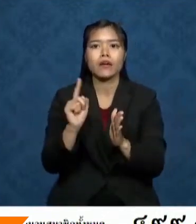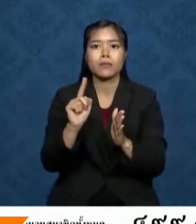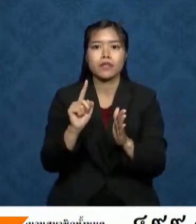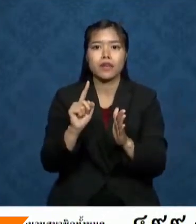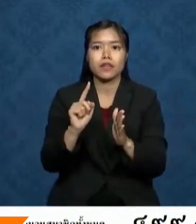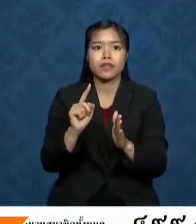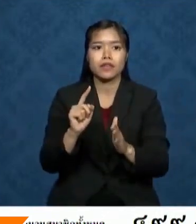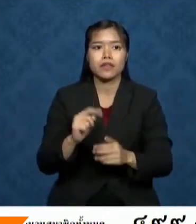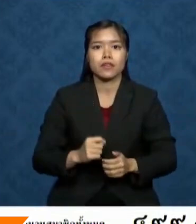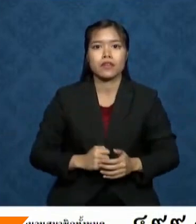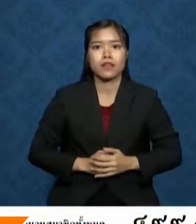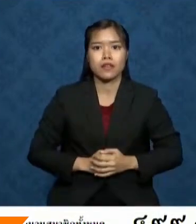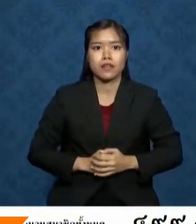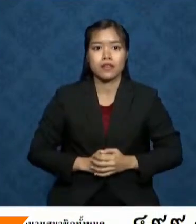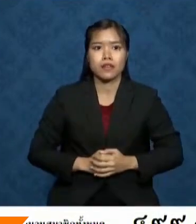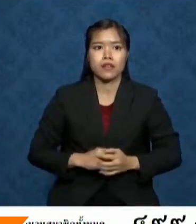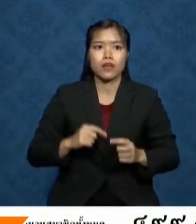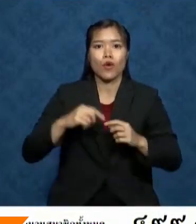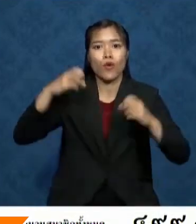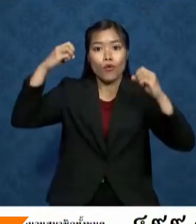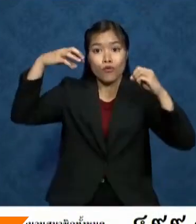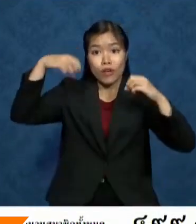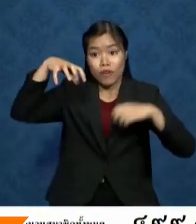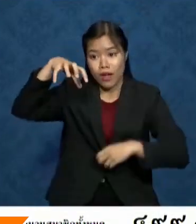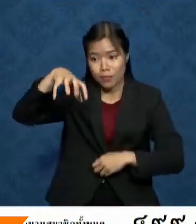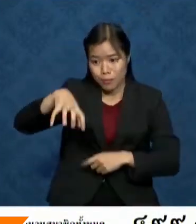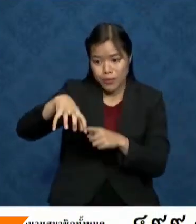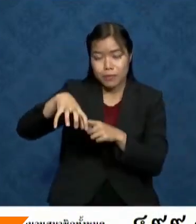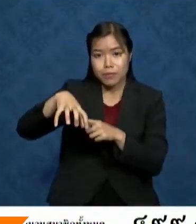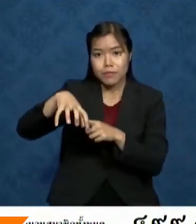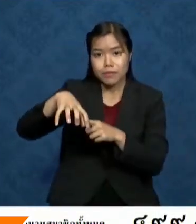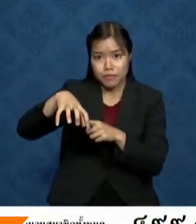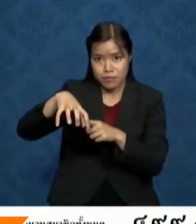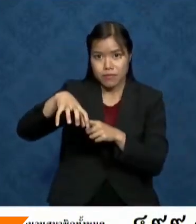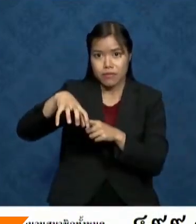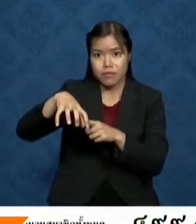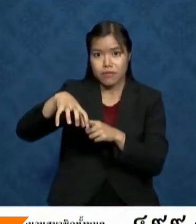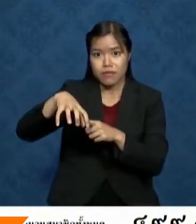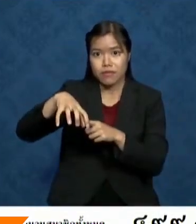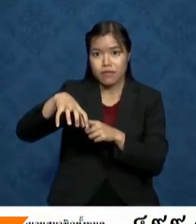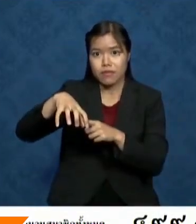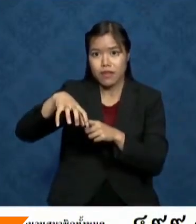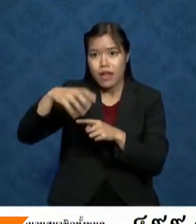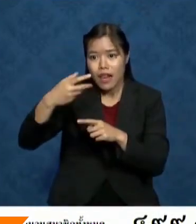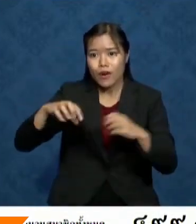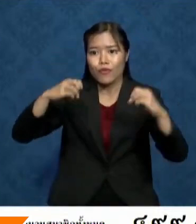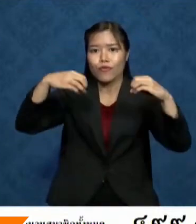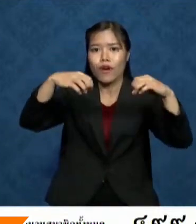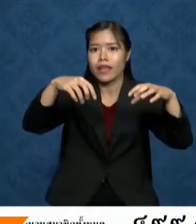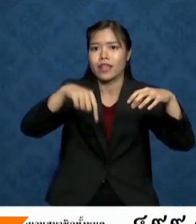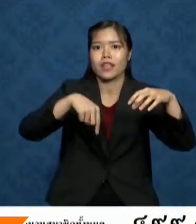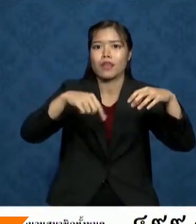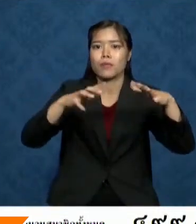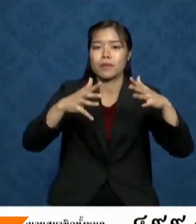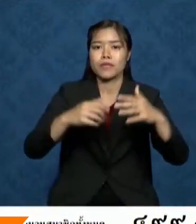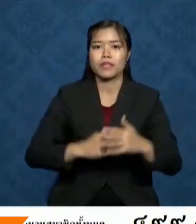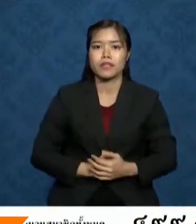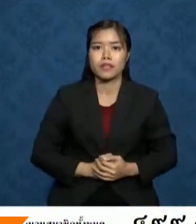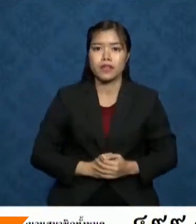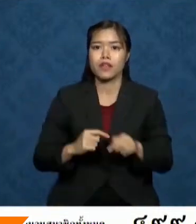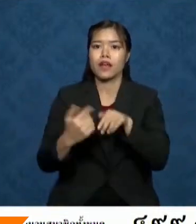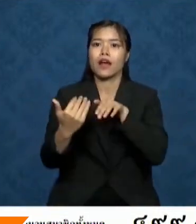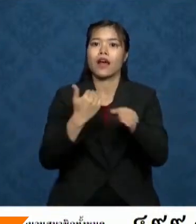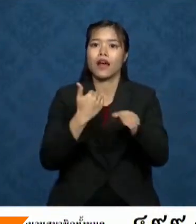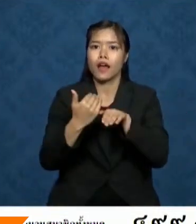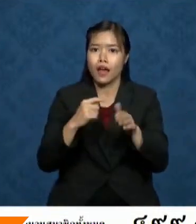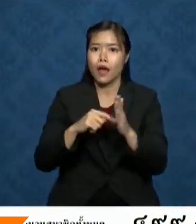สถานีจ่ายไฟของการไฟฟ้าส่วภูมิภาคตั้งอยู่ทางแขงทางหลวงชนบทประทงทานี้ครั